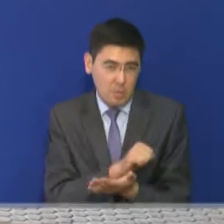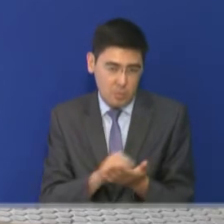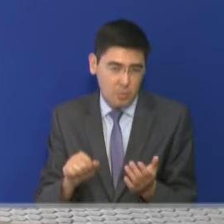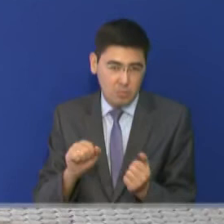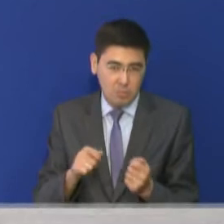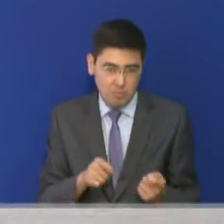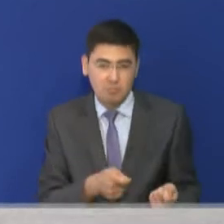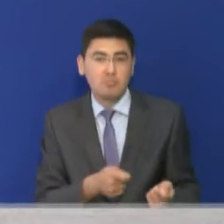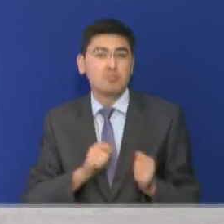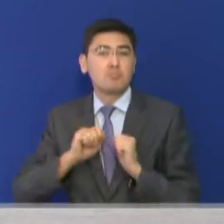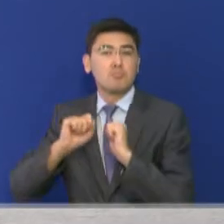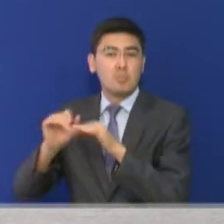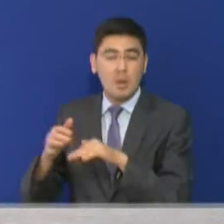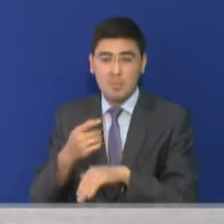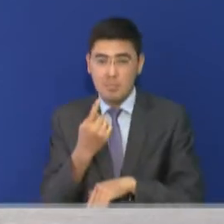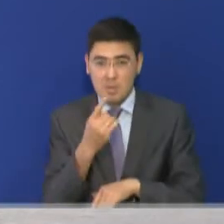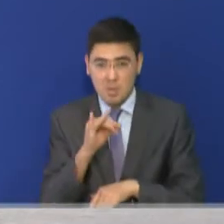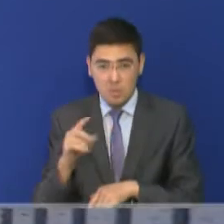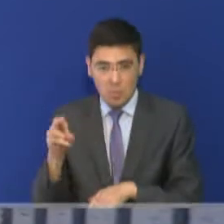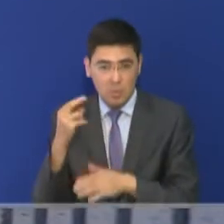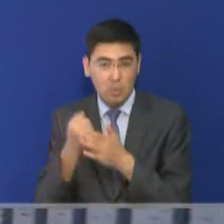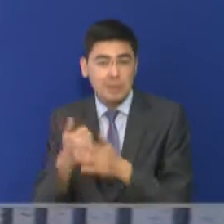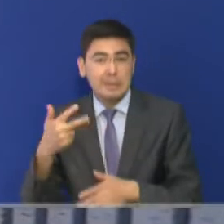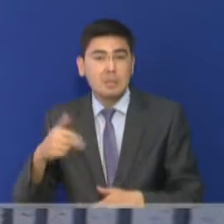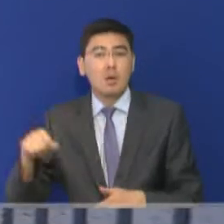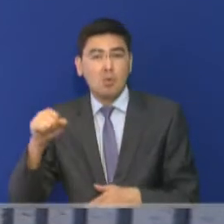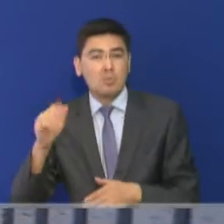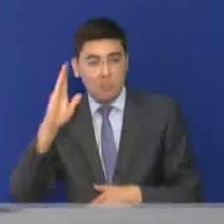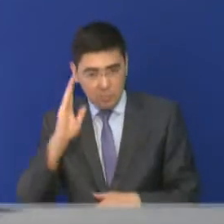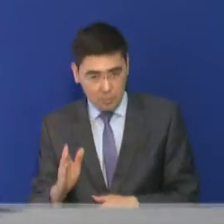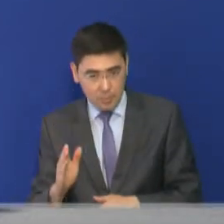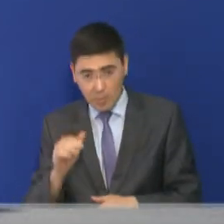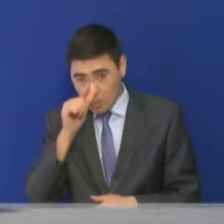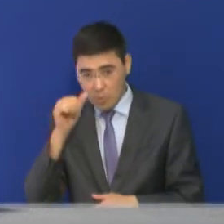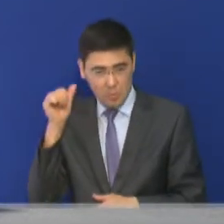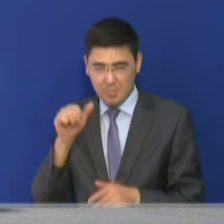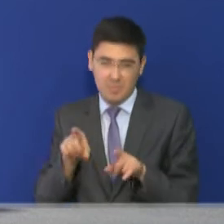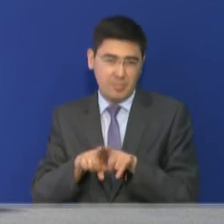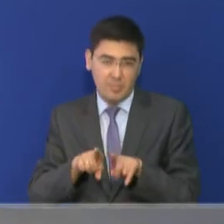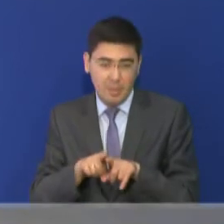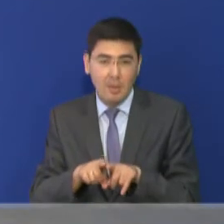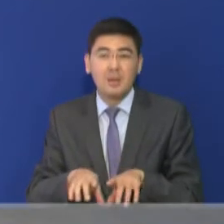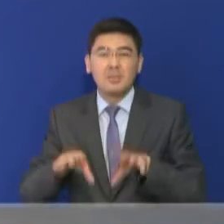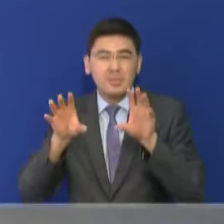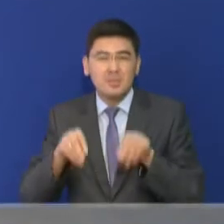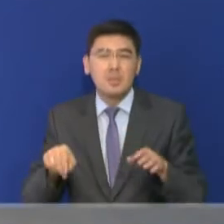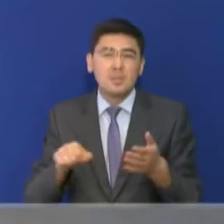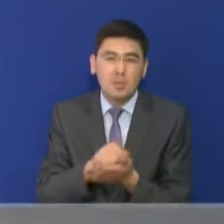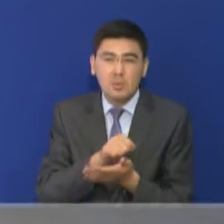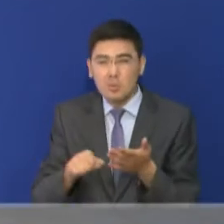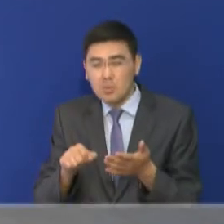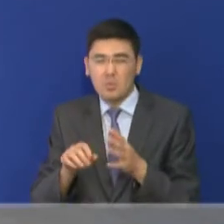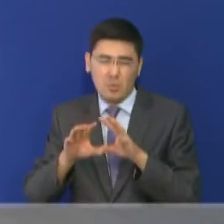жоқ. Қабылдау 1 маусымнан 30 тамызға дейін жүргізіледі. Өткен жылдан бастап өтініштермен тиісті құжаттарды